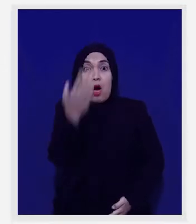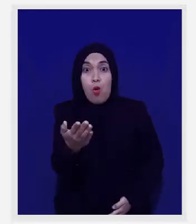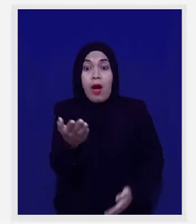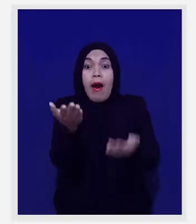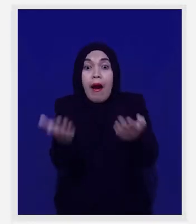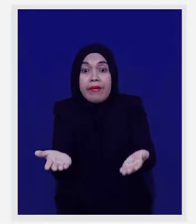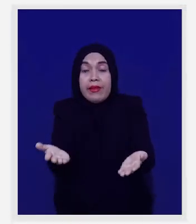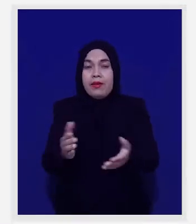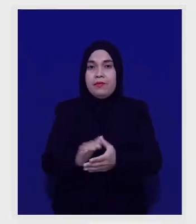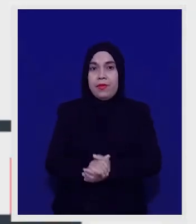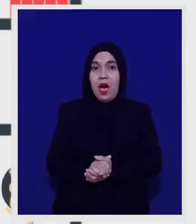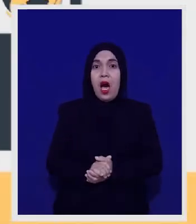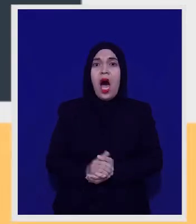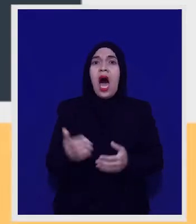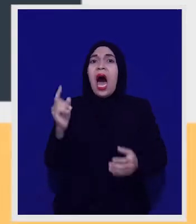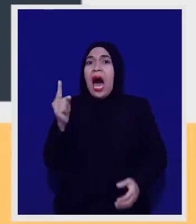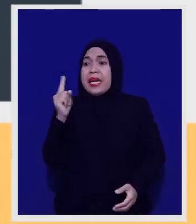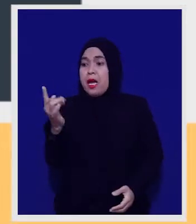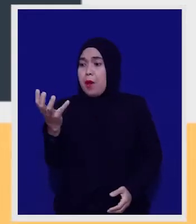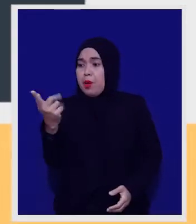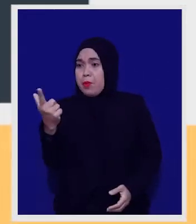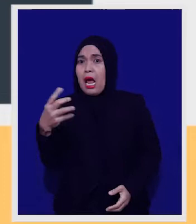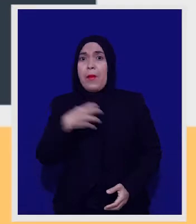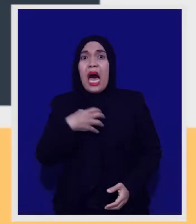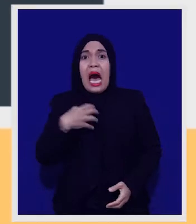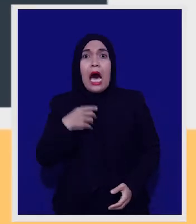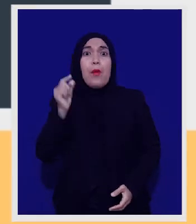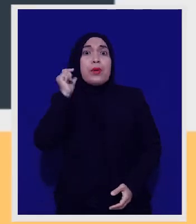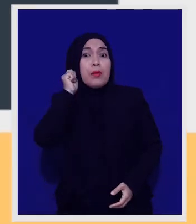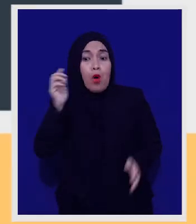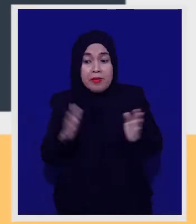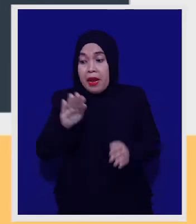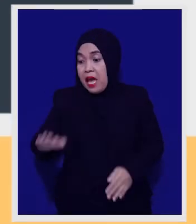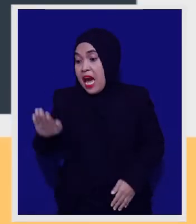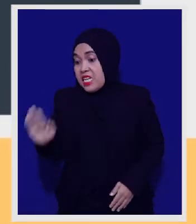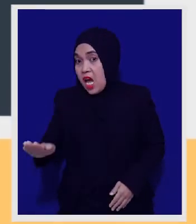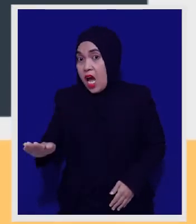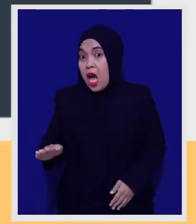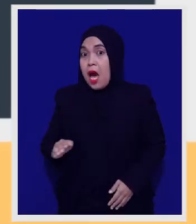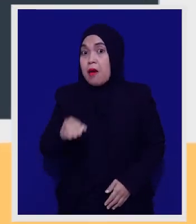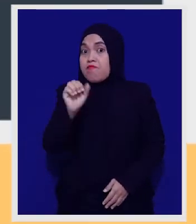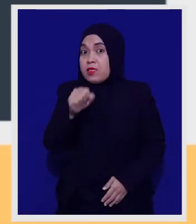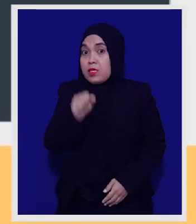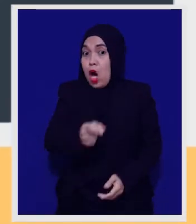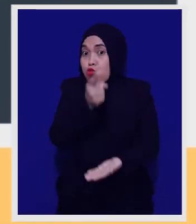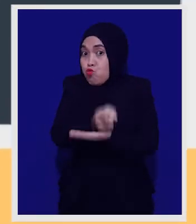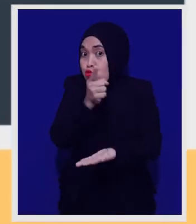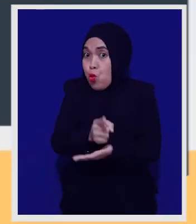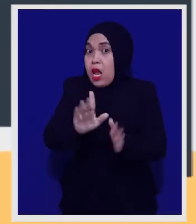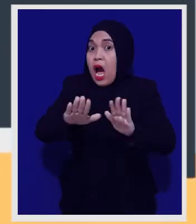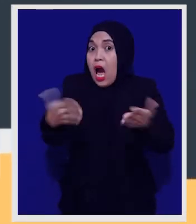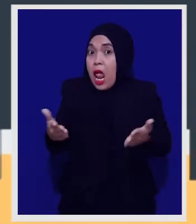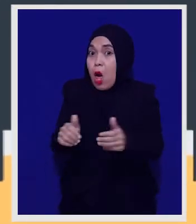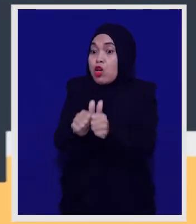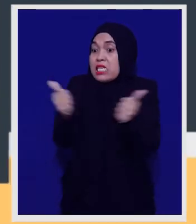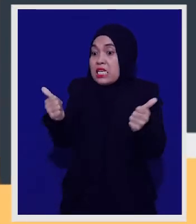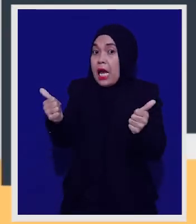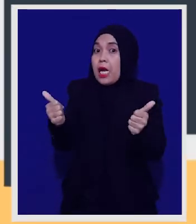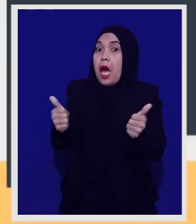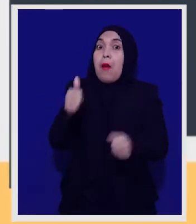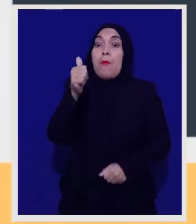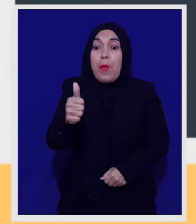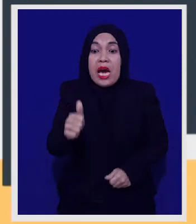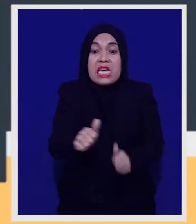Tahukah ikam? Ada beberapa hak binian dan anak yang kawa dituntut amun terjadi perceraian, baik